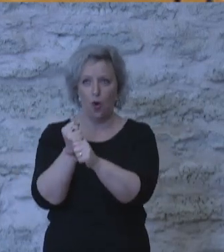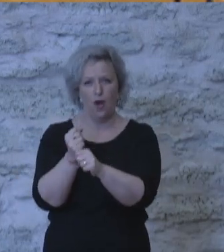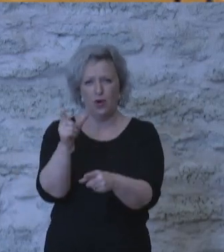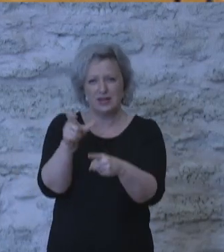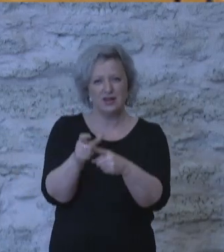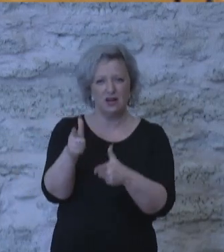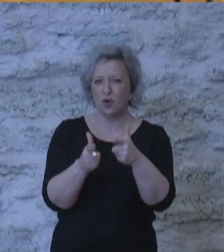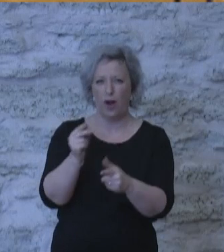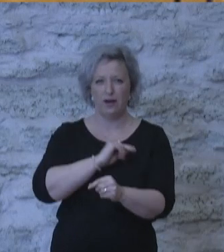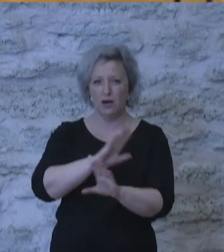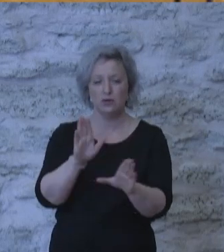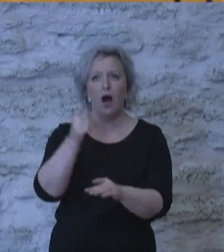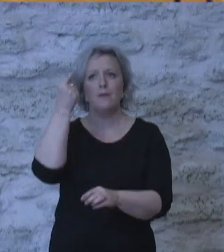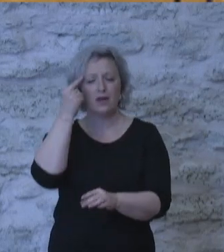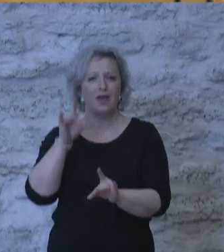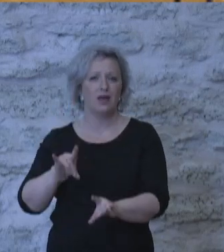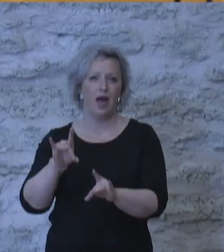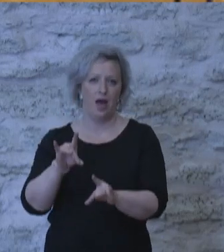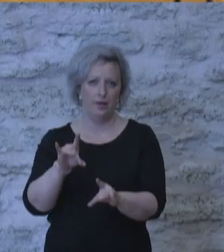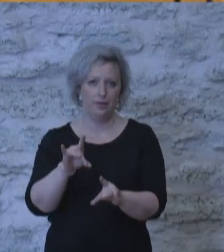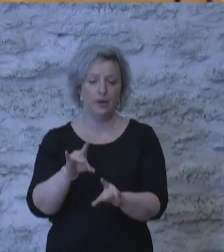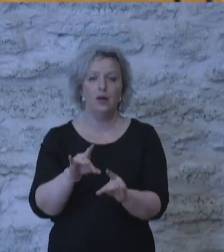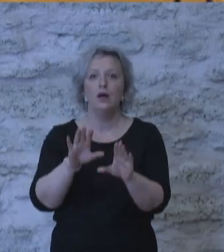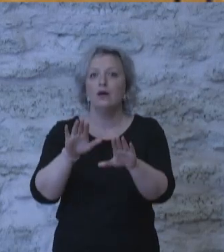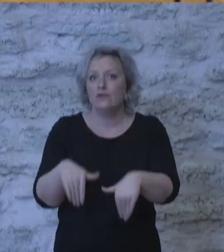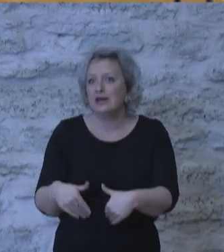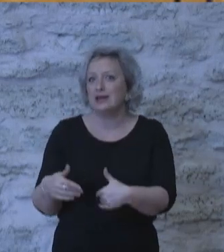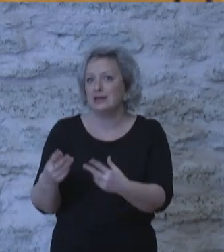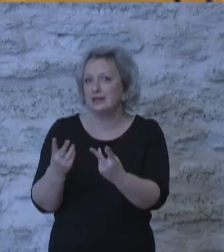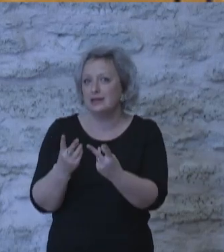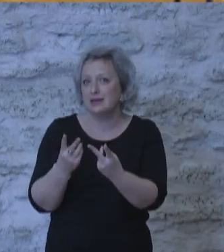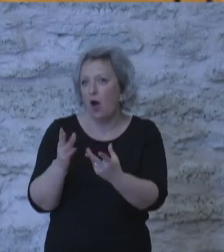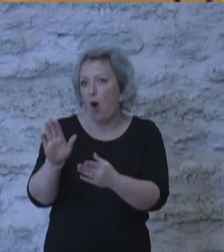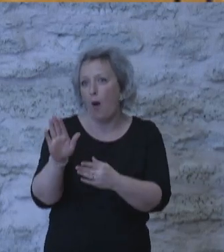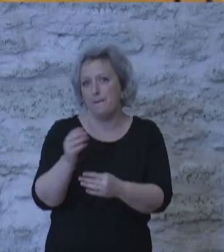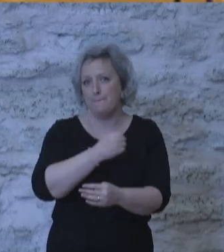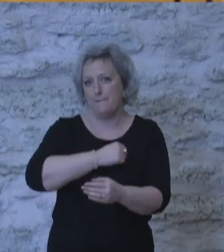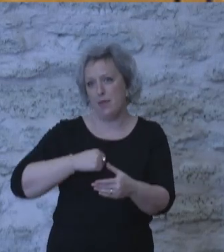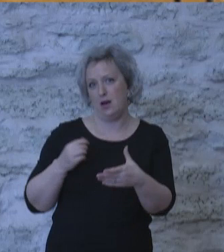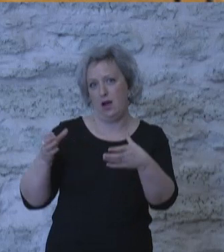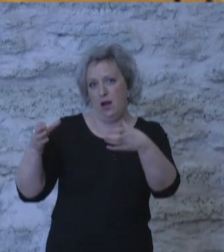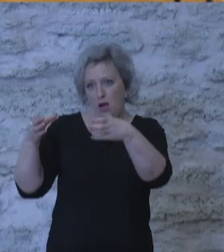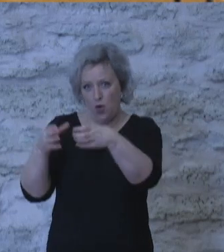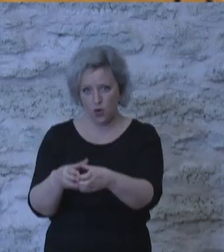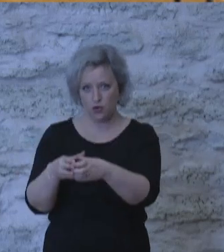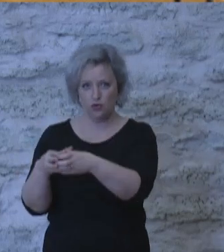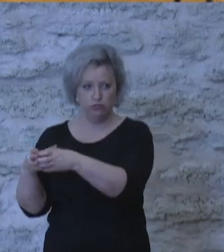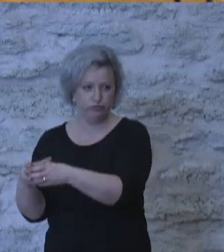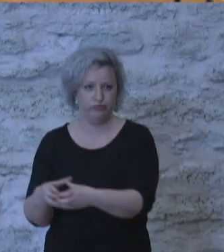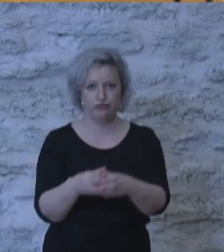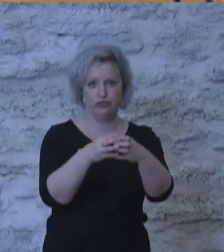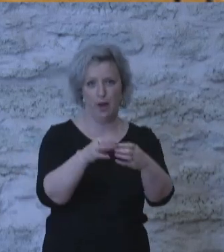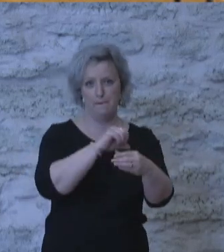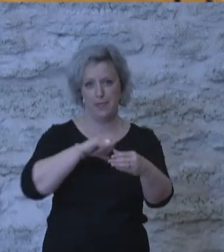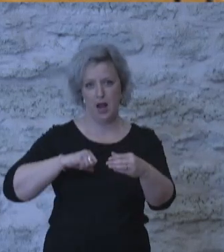kasutanud, aga mõte jääb paraku samaks, et võiksid minna siis oma sõja ja üksustega põldu harima.